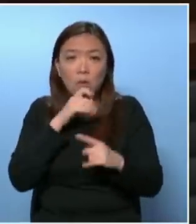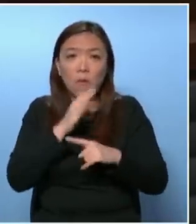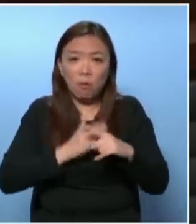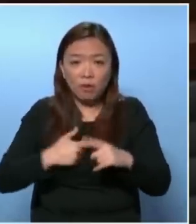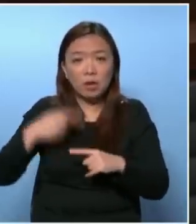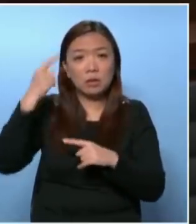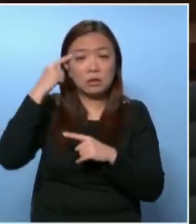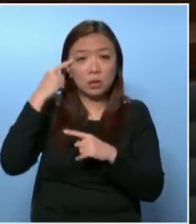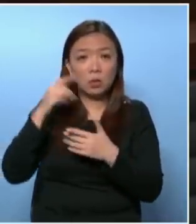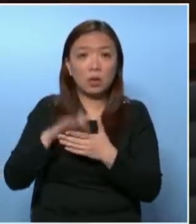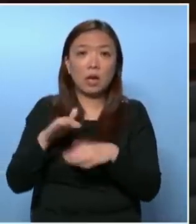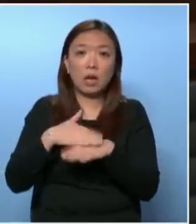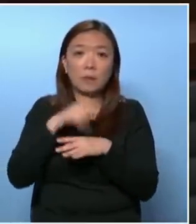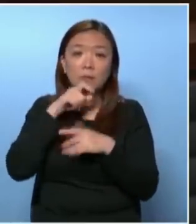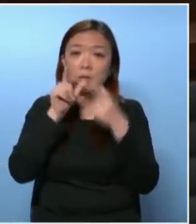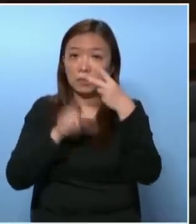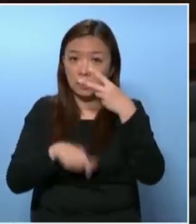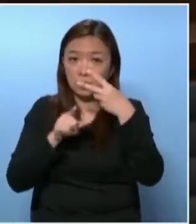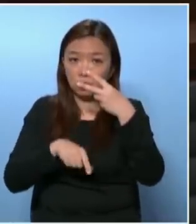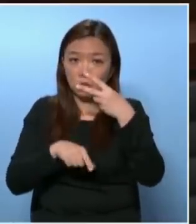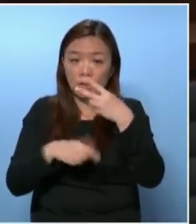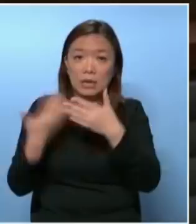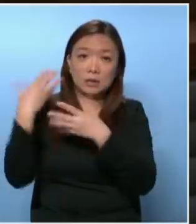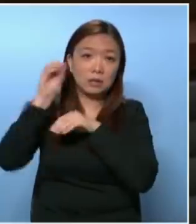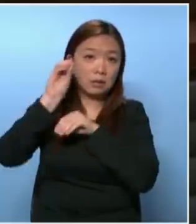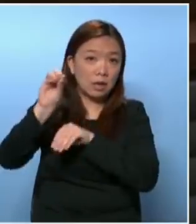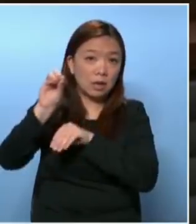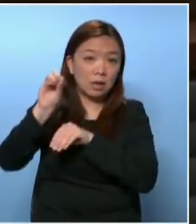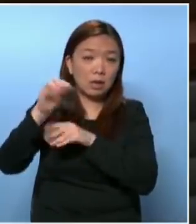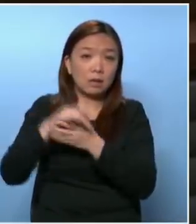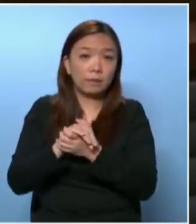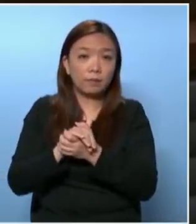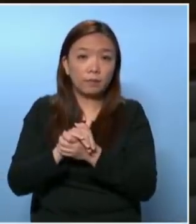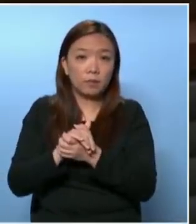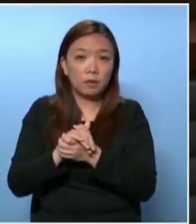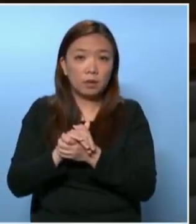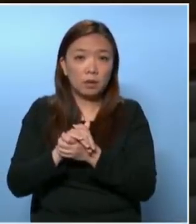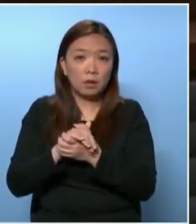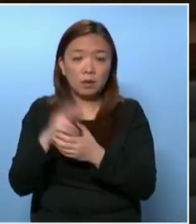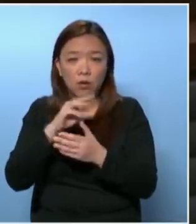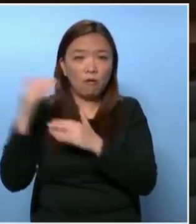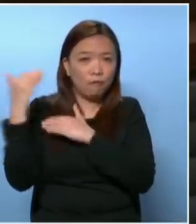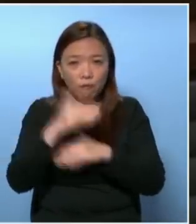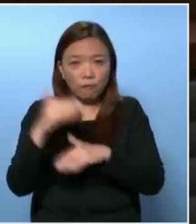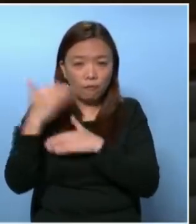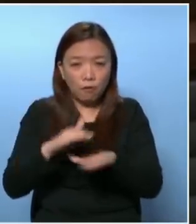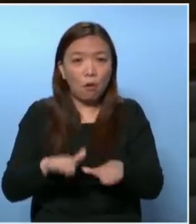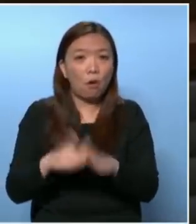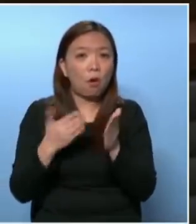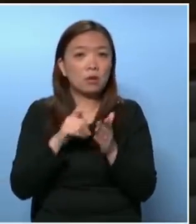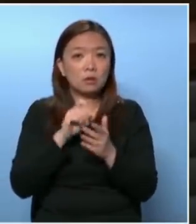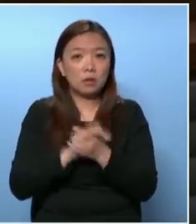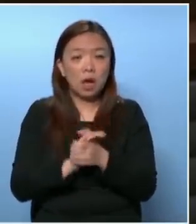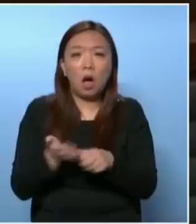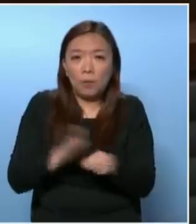剛有部分咧就二月嘅較早前係訂嗰啲咧，亦都二月嘅時候都開始嚟緊都香港嘅啦。咁所以咧有補給